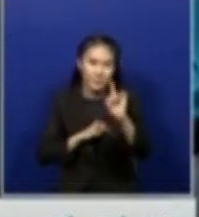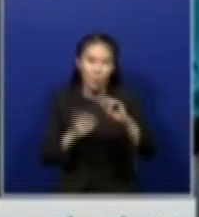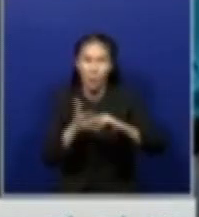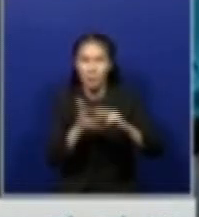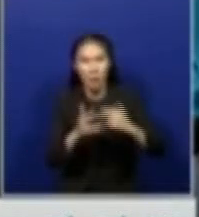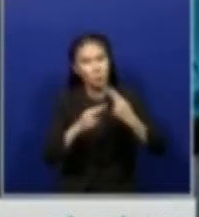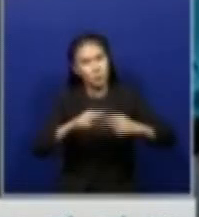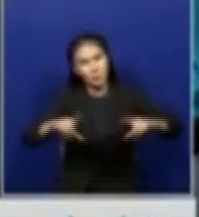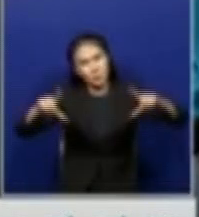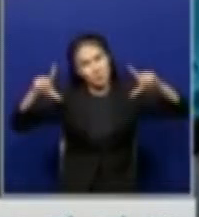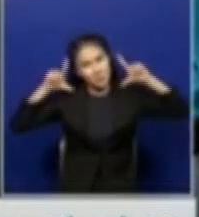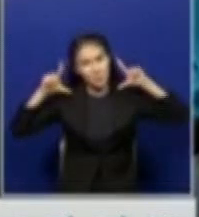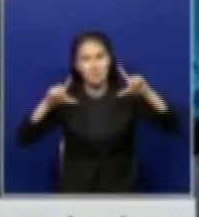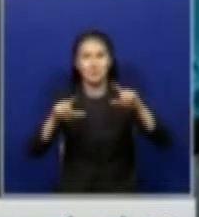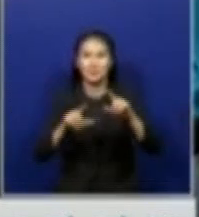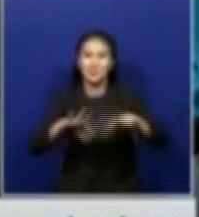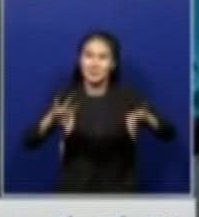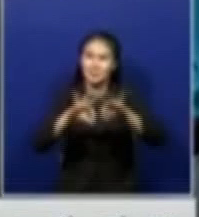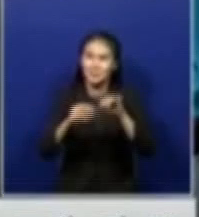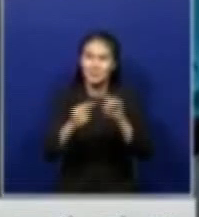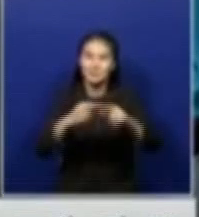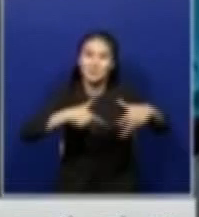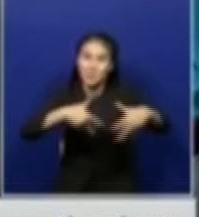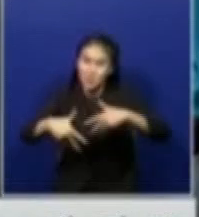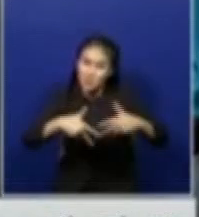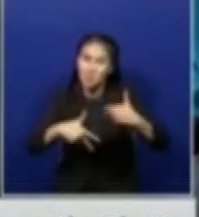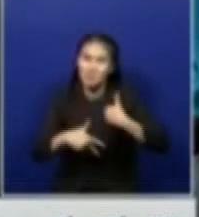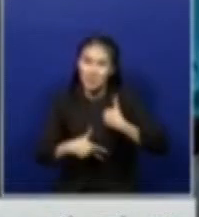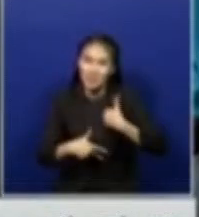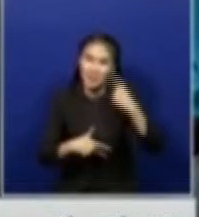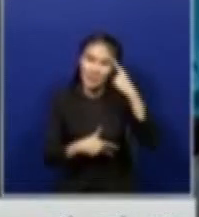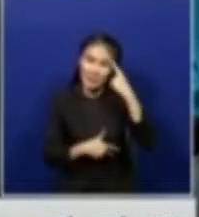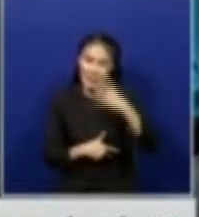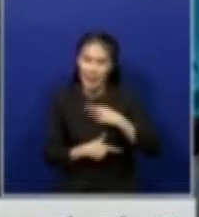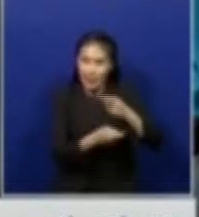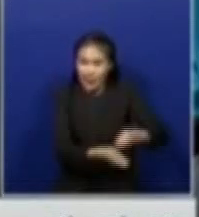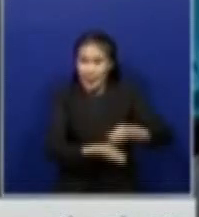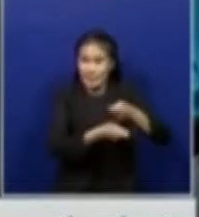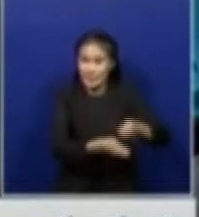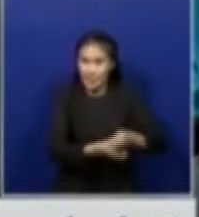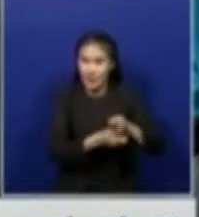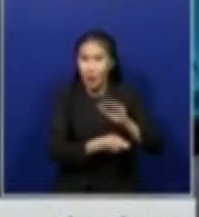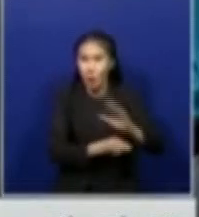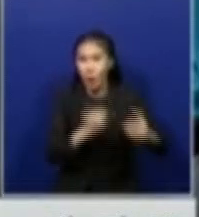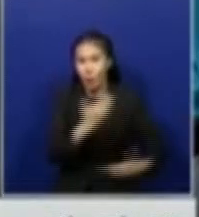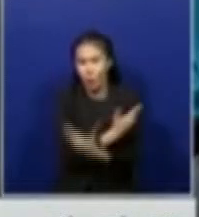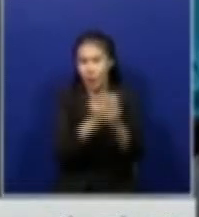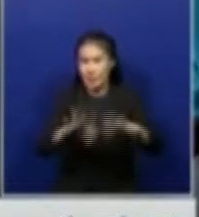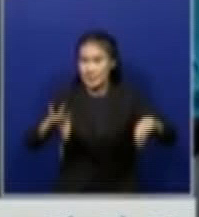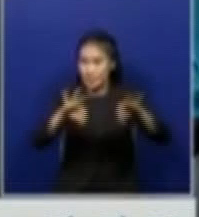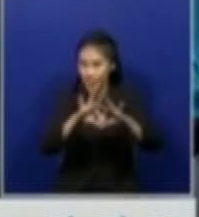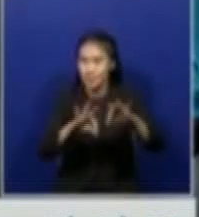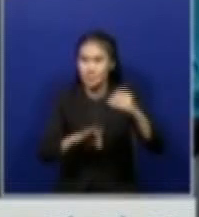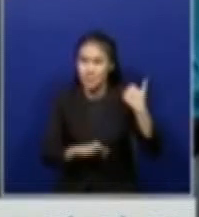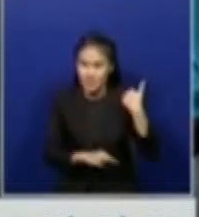เลยทีเดียวดังนั้นการส่งเสริมเศรษฐกิจชุมชนในเรื่องของการเกษตรขอให้เป็นโอกาสที่สำคัญยิ่ง